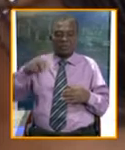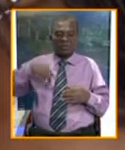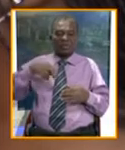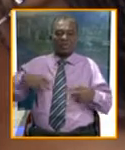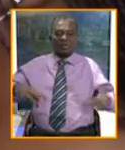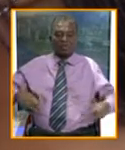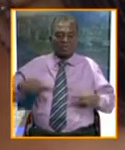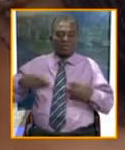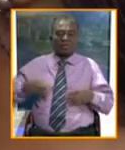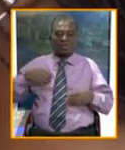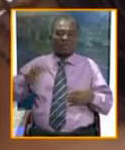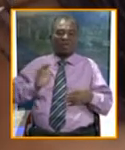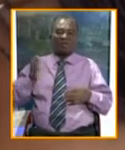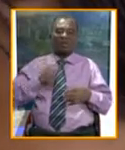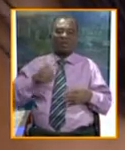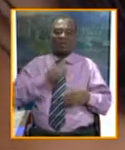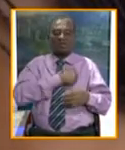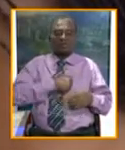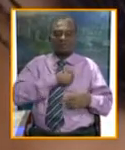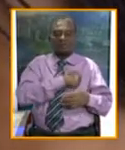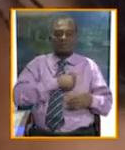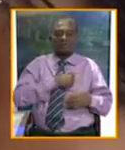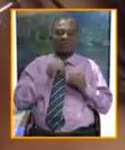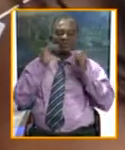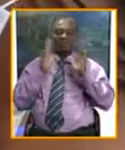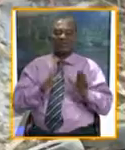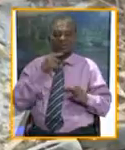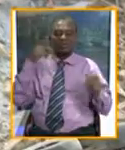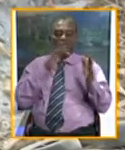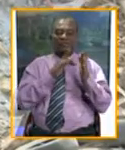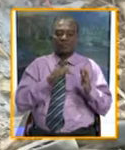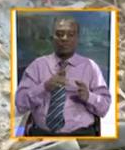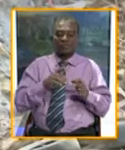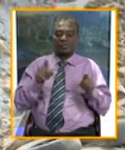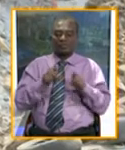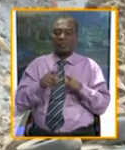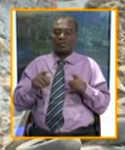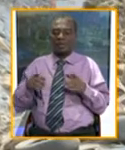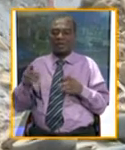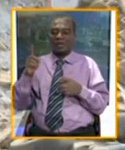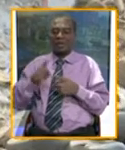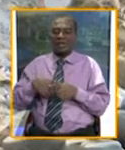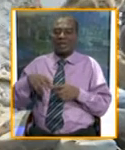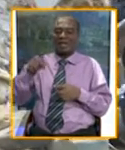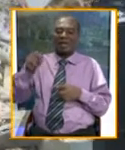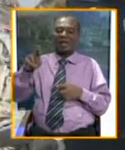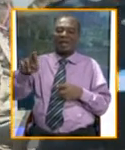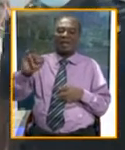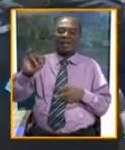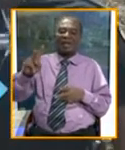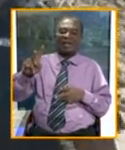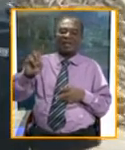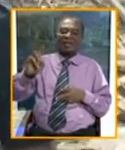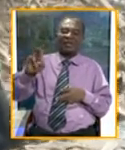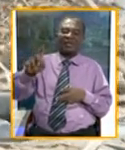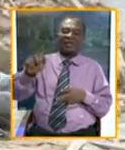venons apporter notre compassion aux Ivoiriens qui sont touchés. Même cas de figure à Riviera à Nono, toujours